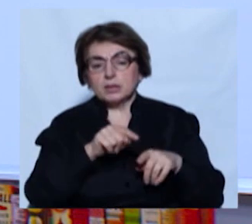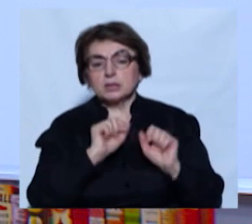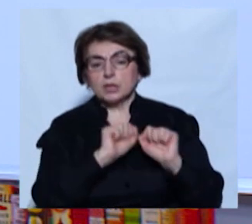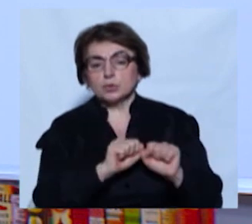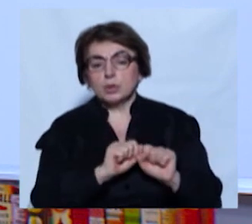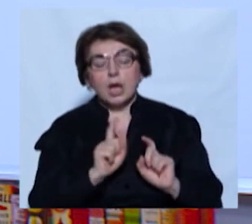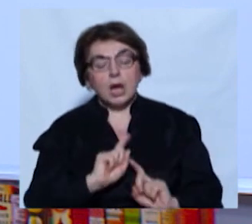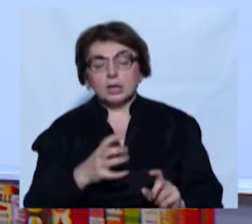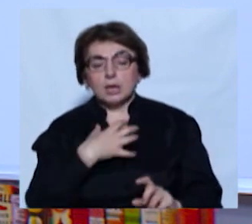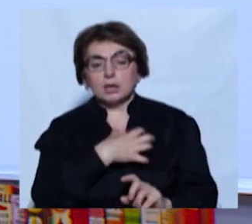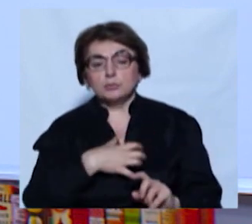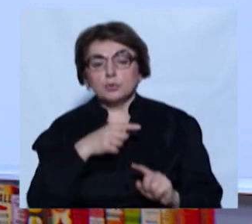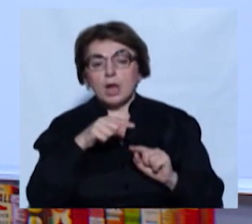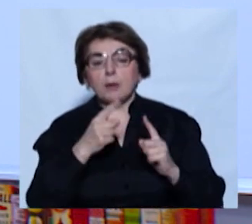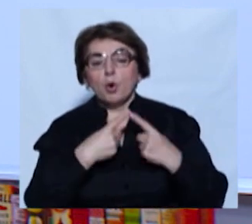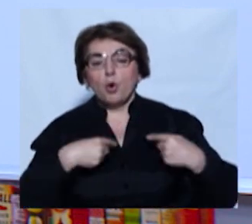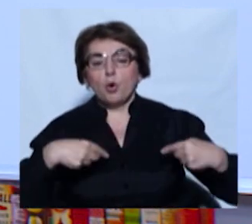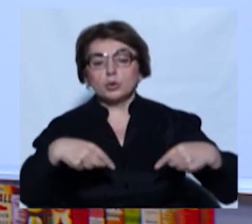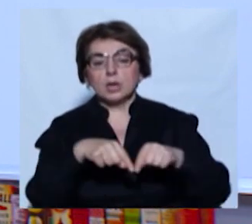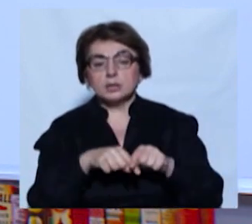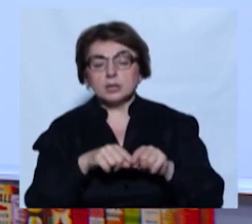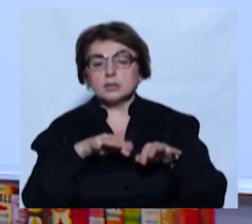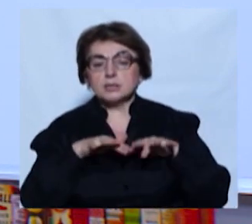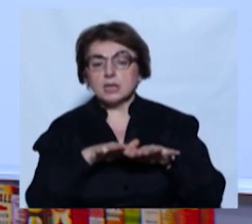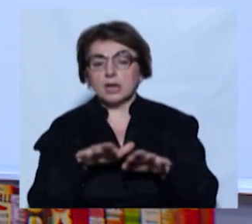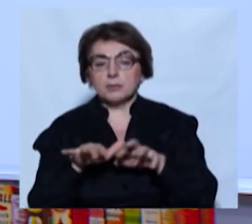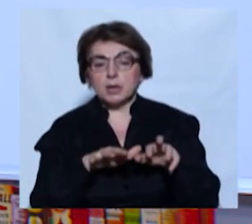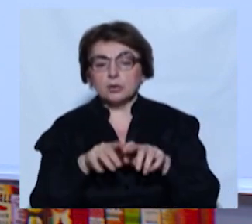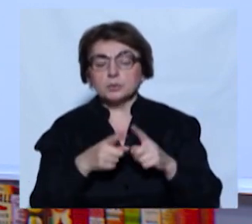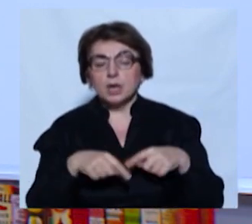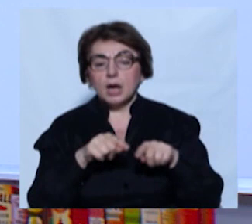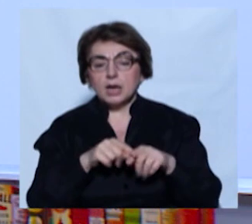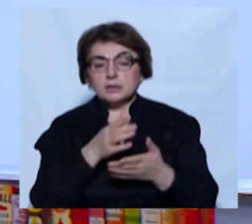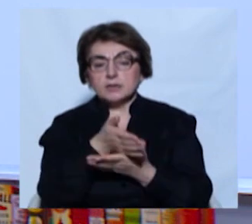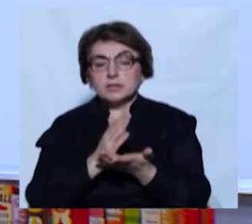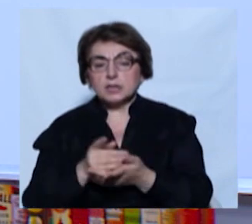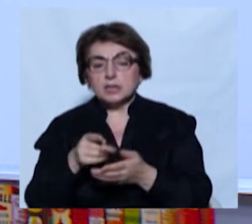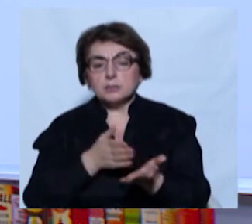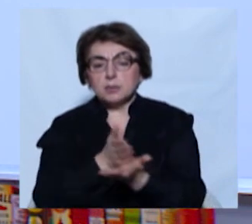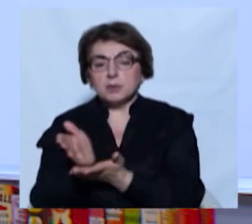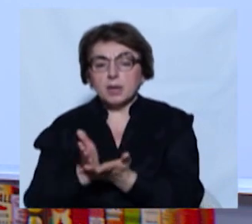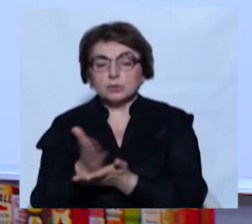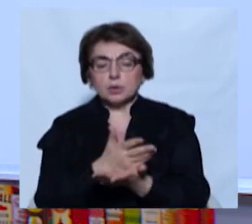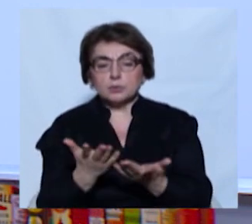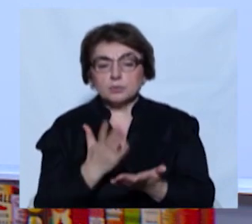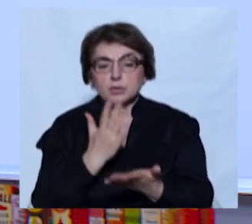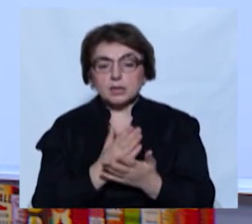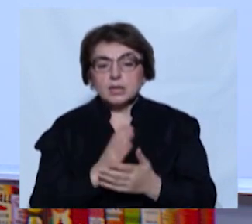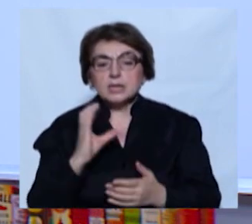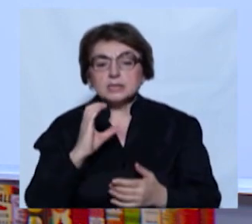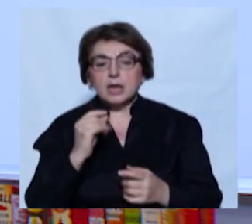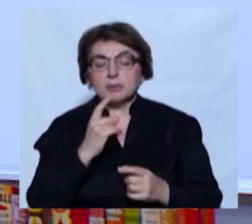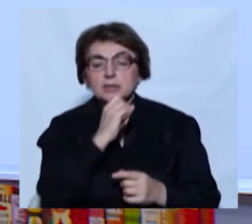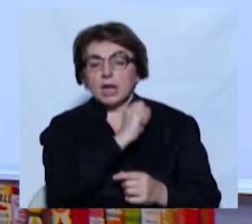არანაკლებ მნიშვნელოვანია ამ ორგანიზაციის საქმიანობის და ქმედებების წილი იმ მიმართულებით, როგორც გახლავთ სამხრეთ